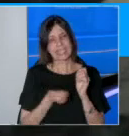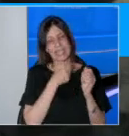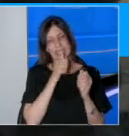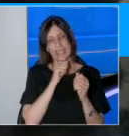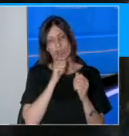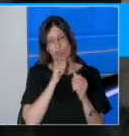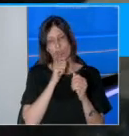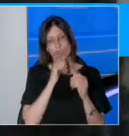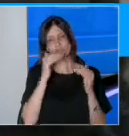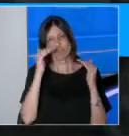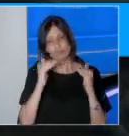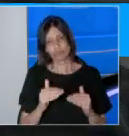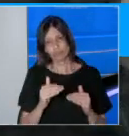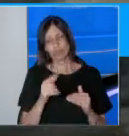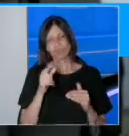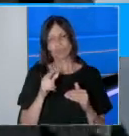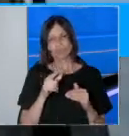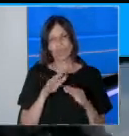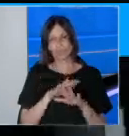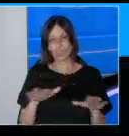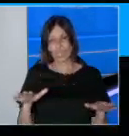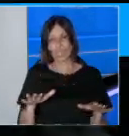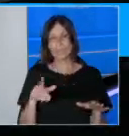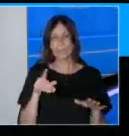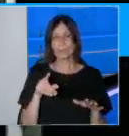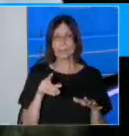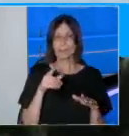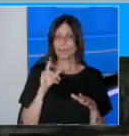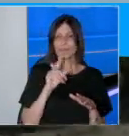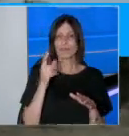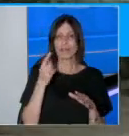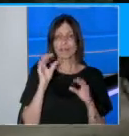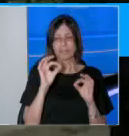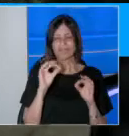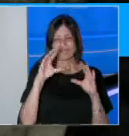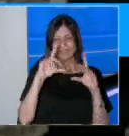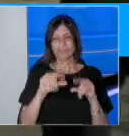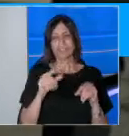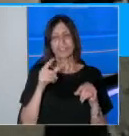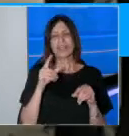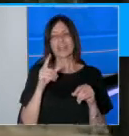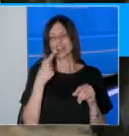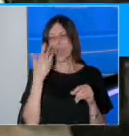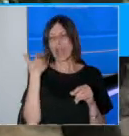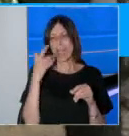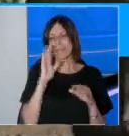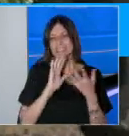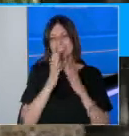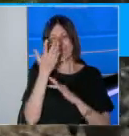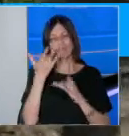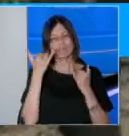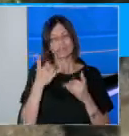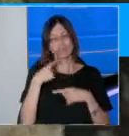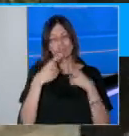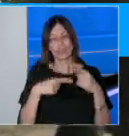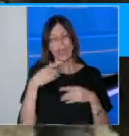את השטחים לשחת או לתחמיץ, בשנתיים האחרונות, ואז לא היה מה שישרף. השנה, לצערי הרב, המדינה התמאמה עד